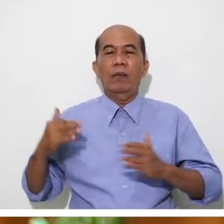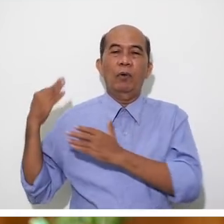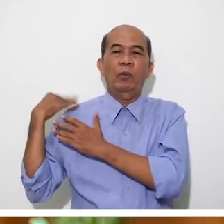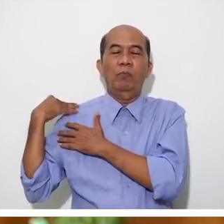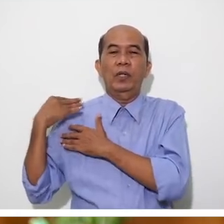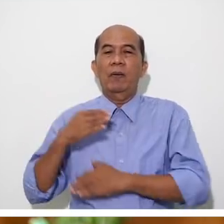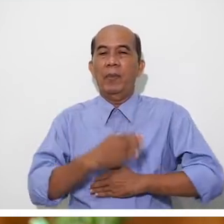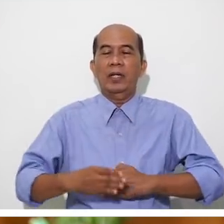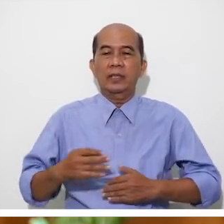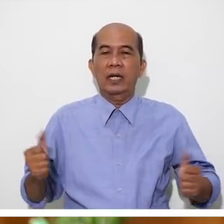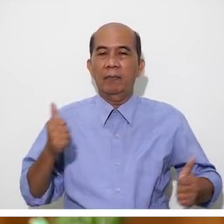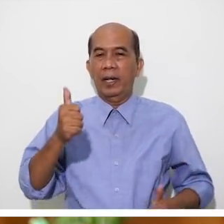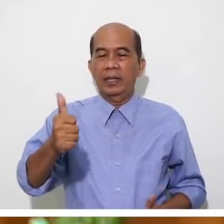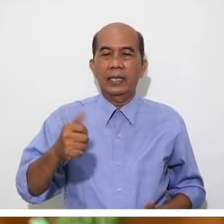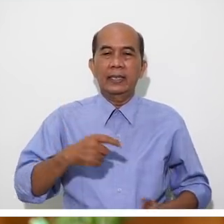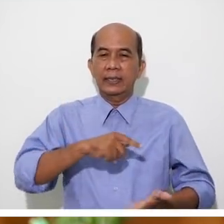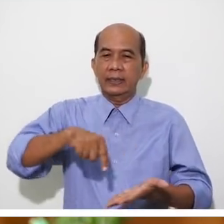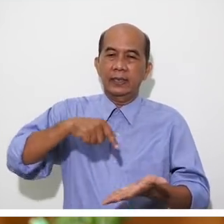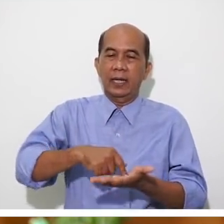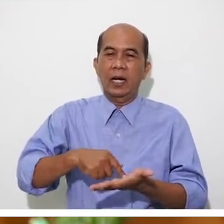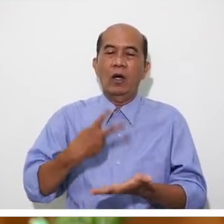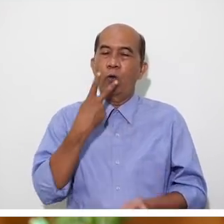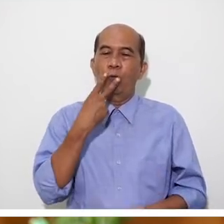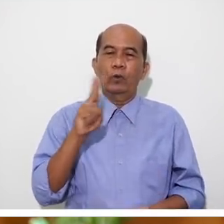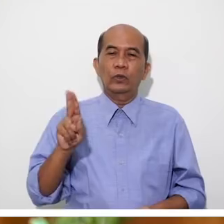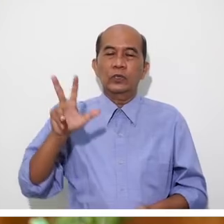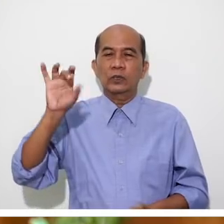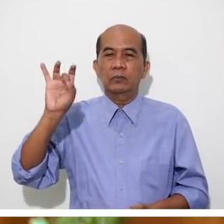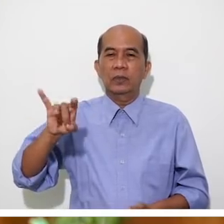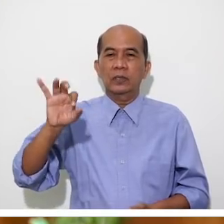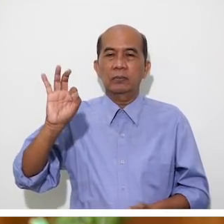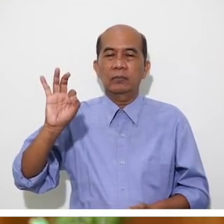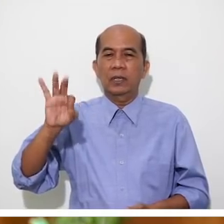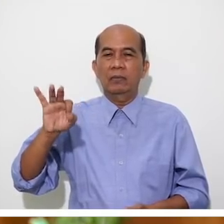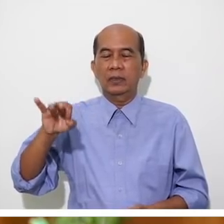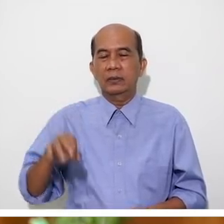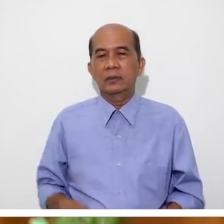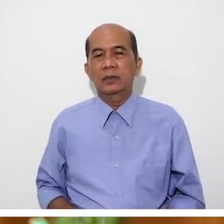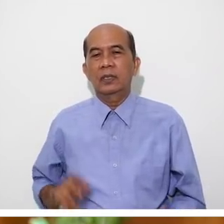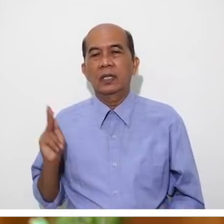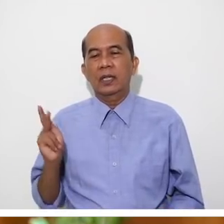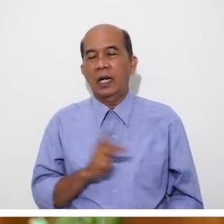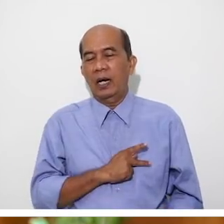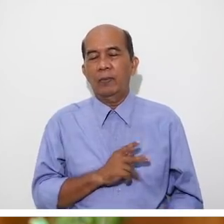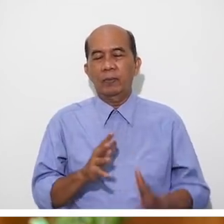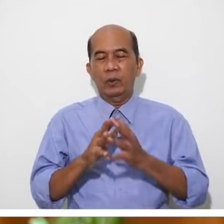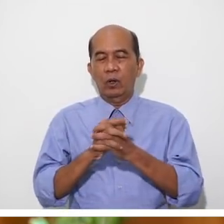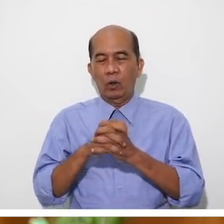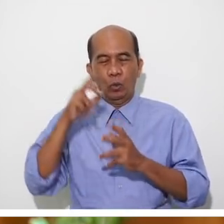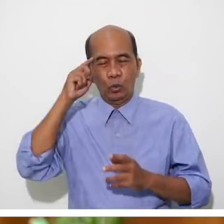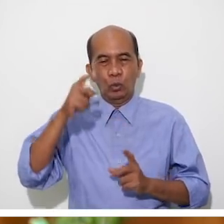bangsa ini dengan baik di tengah-tengah pandemi COVID-19. Kami juga berdoa saat ini untuk gereja